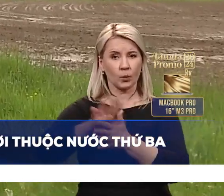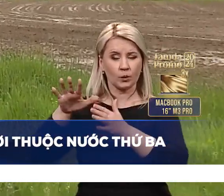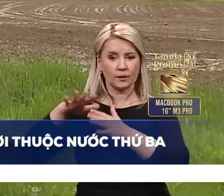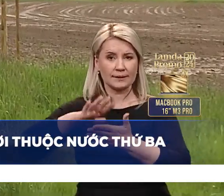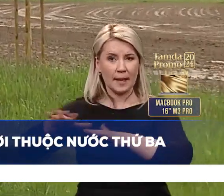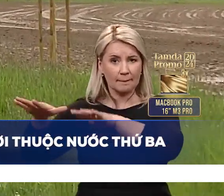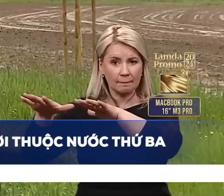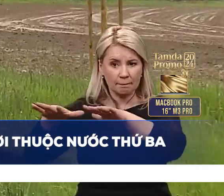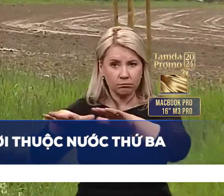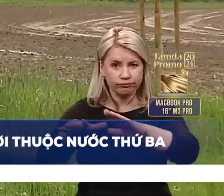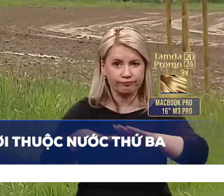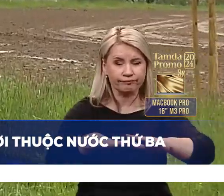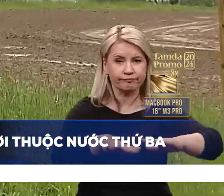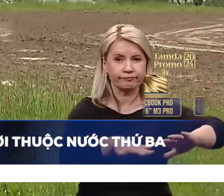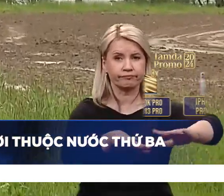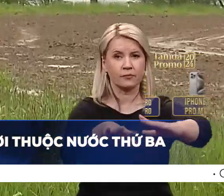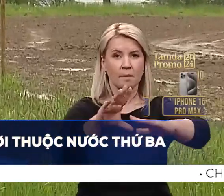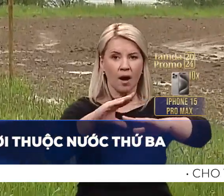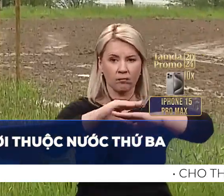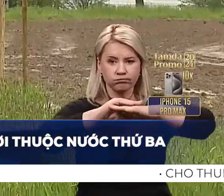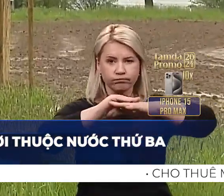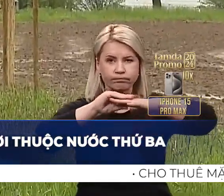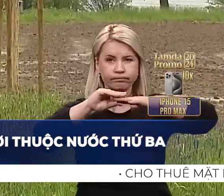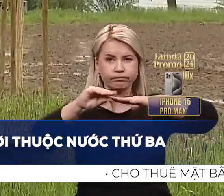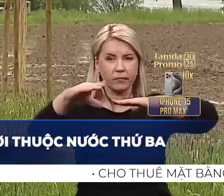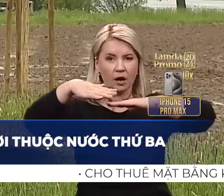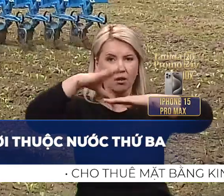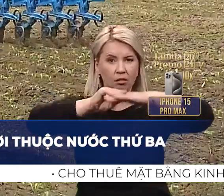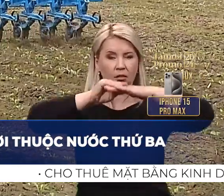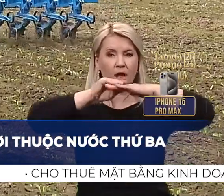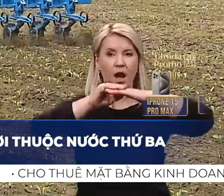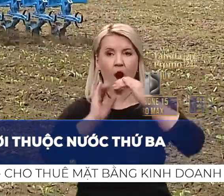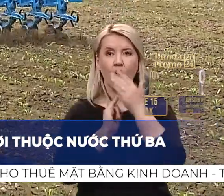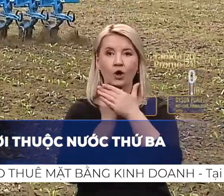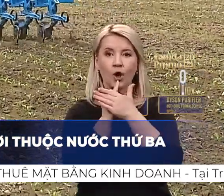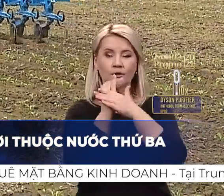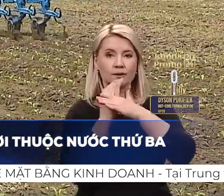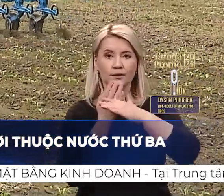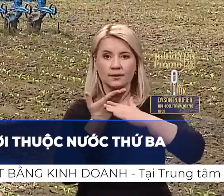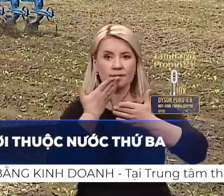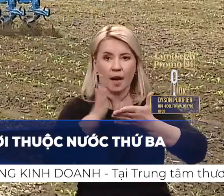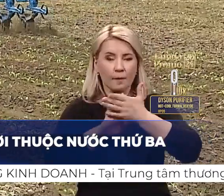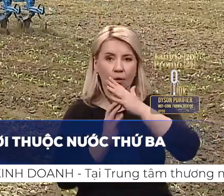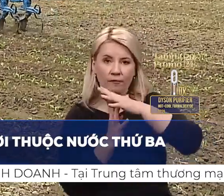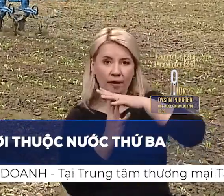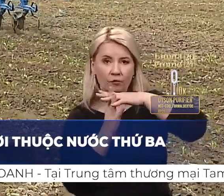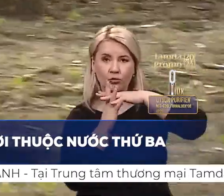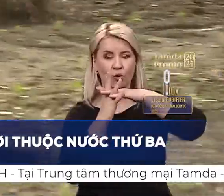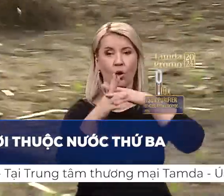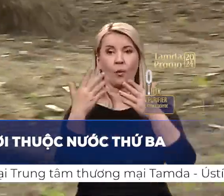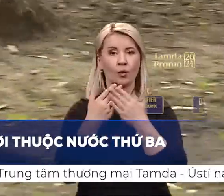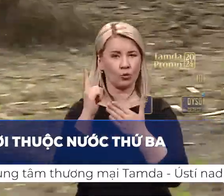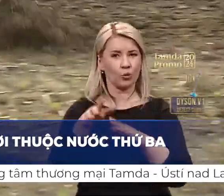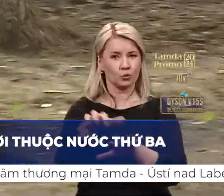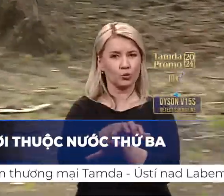theo đơn vị sinh thái đất được xác định. Các nghị sĩ đã kéo dài thời hạn có thể xây dựng các trung tâm lớn trên vùng đất nông nghiệp tốt nhất từ 5 đến 10 năm